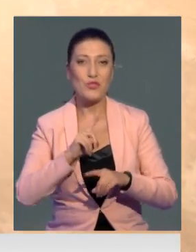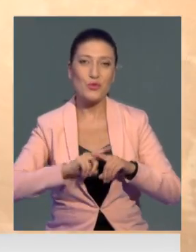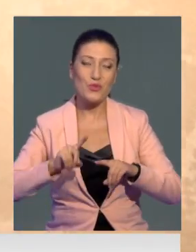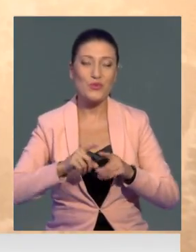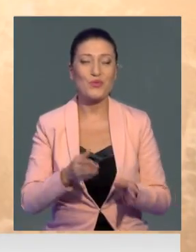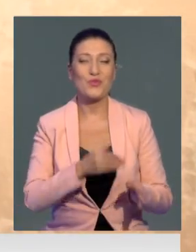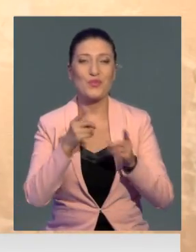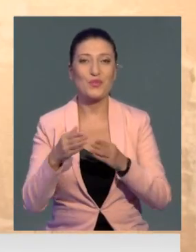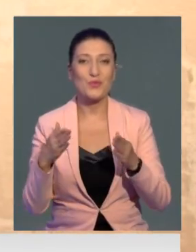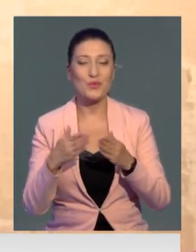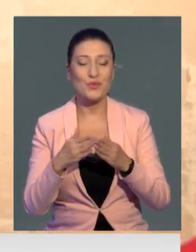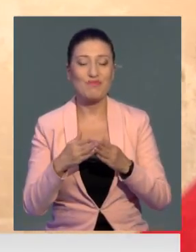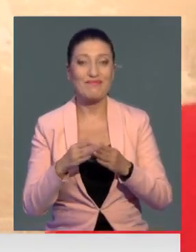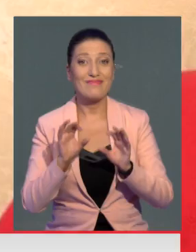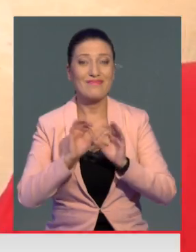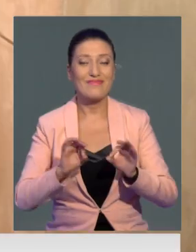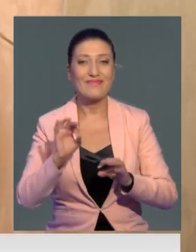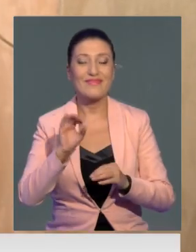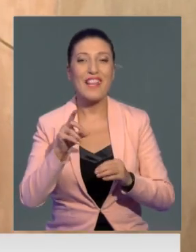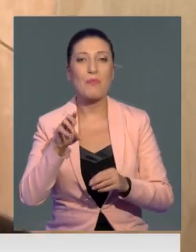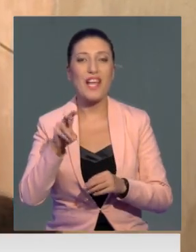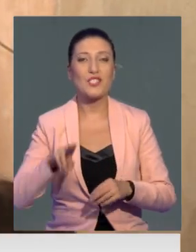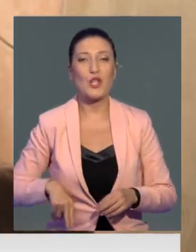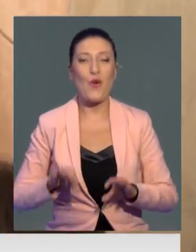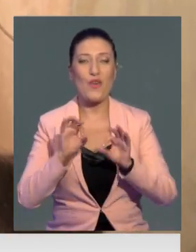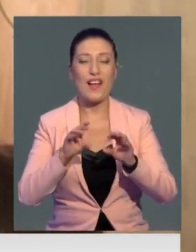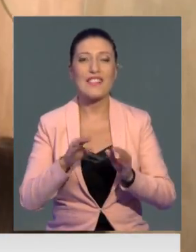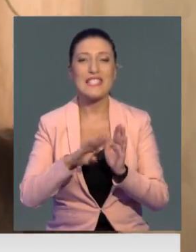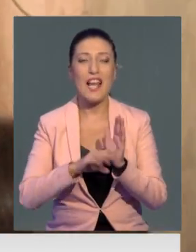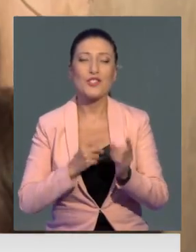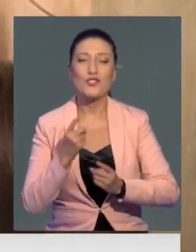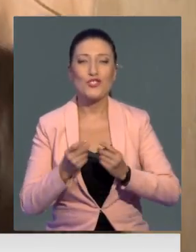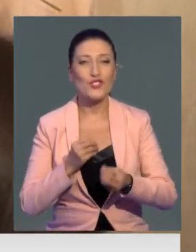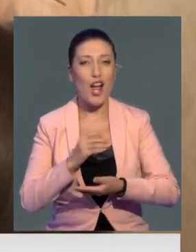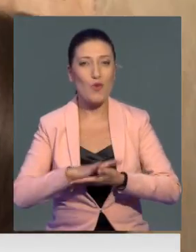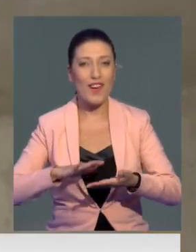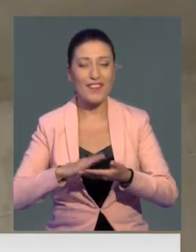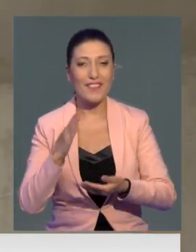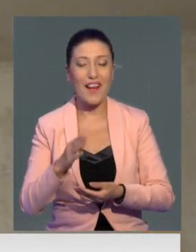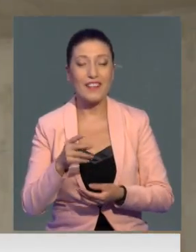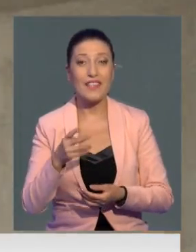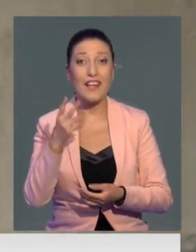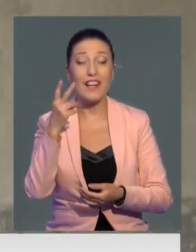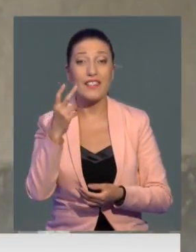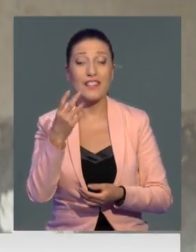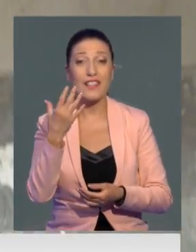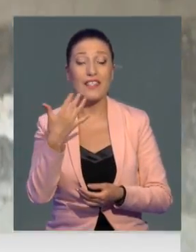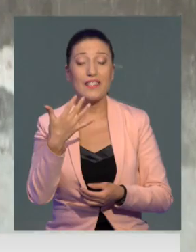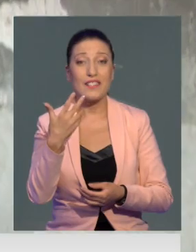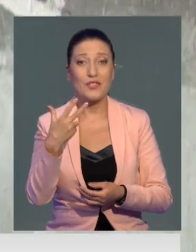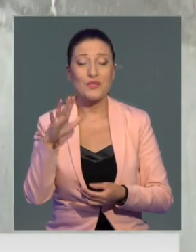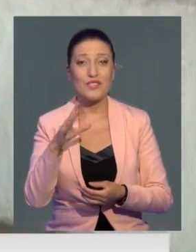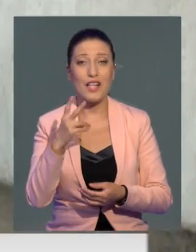Ռալֆ Իրիկյանի խոսքով ծրագիրը լինելու է շարունակական։ Սա Վիվասել MTS-ի այս տարվա 43-րդ, իսկ ընդհանուր 205-րդ բնակարանն